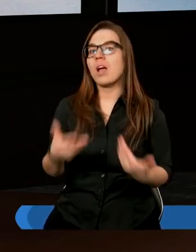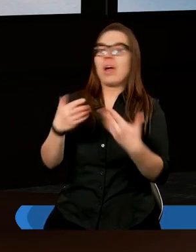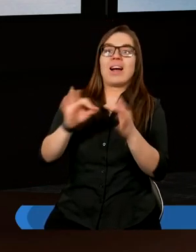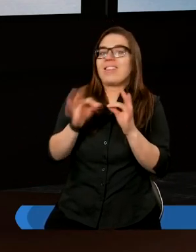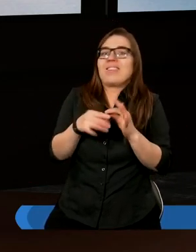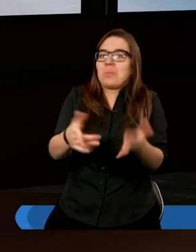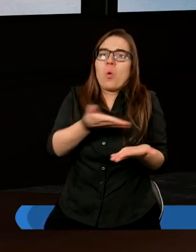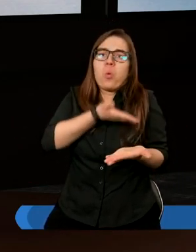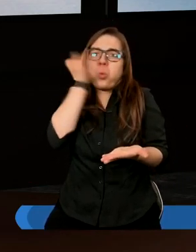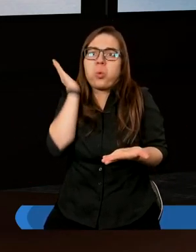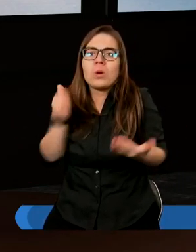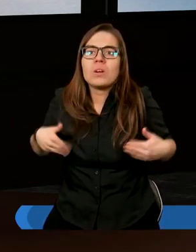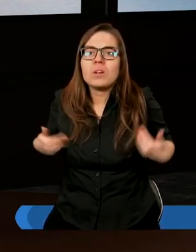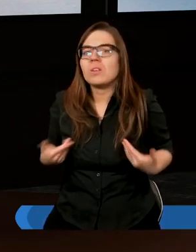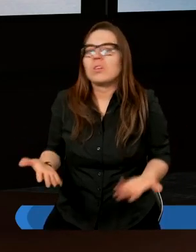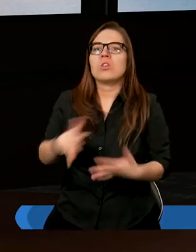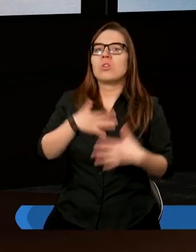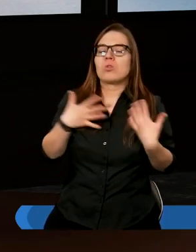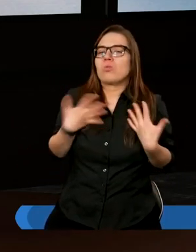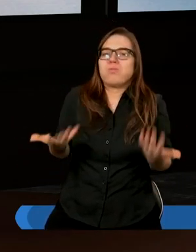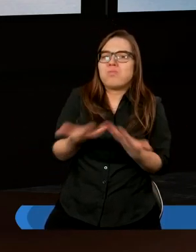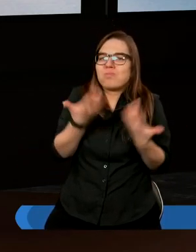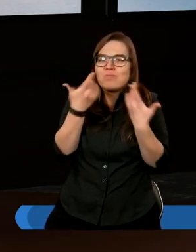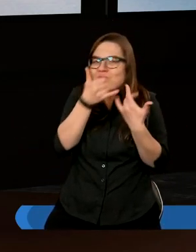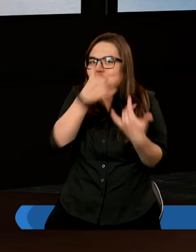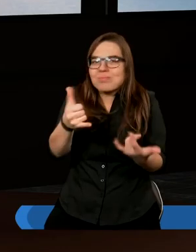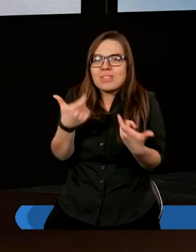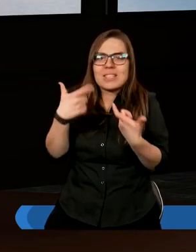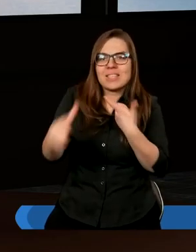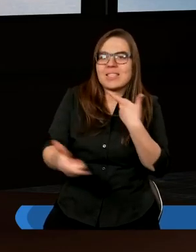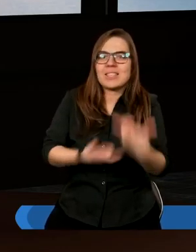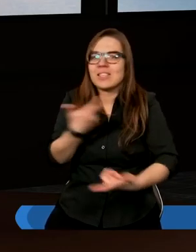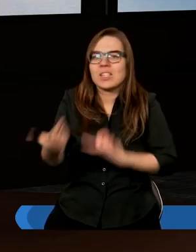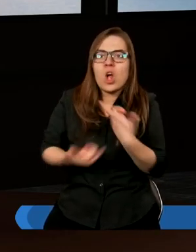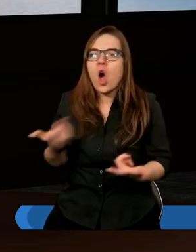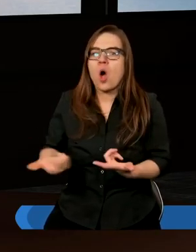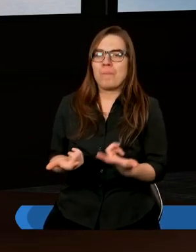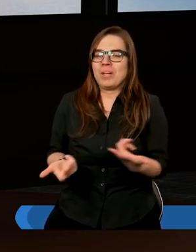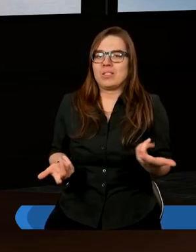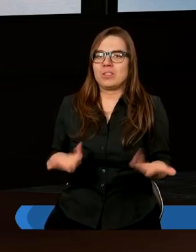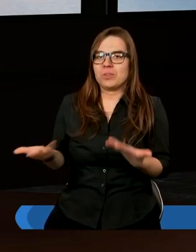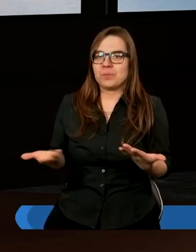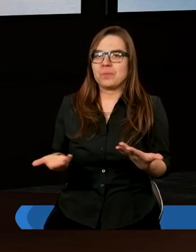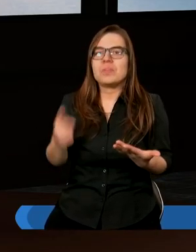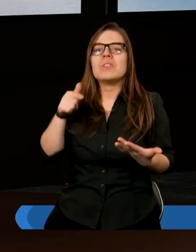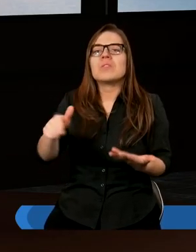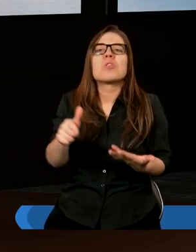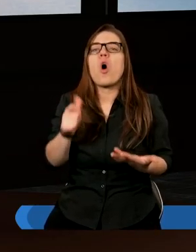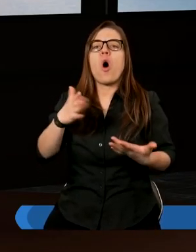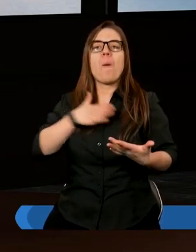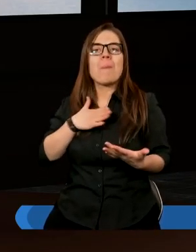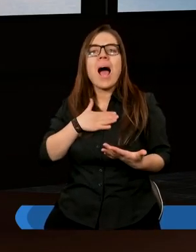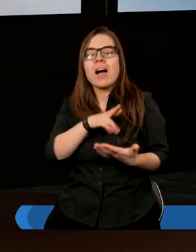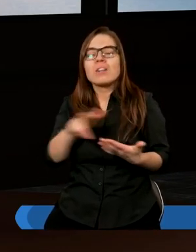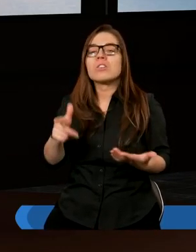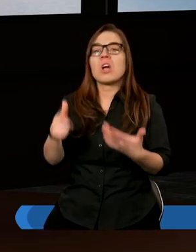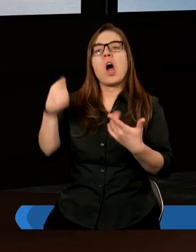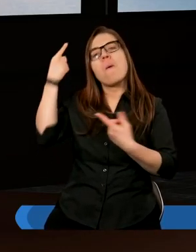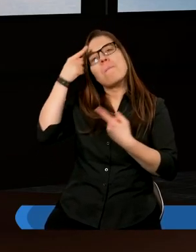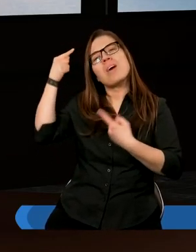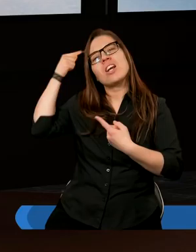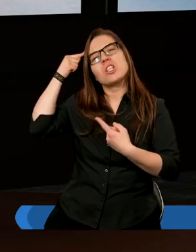mieli, to byśmy nie mogli wtedy mieć tego, co posiadamy, a niektórzy